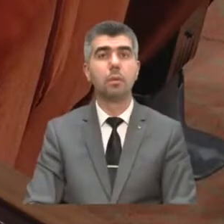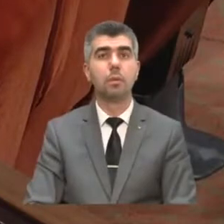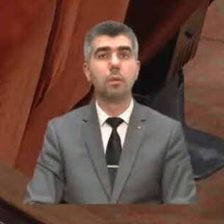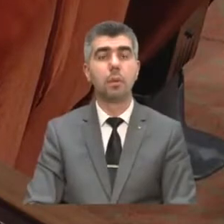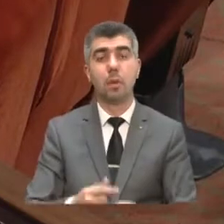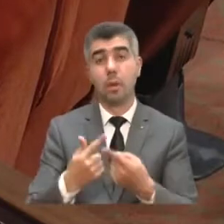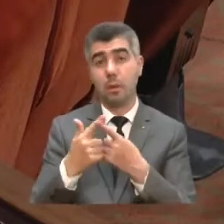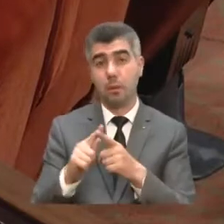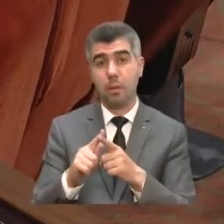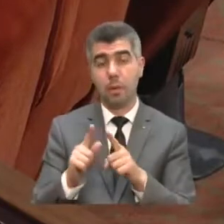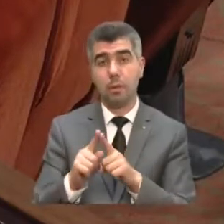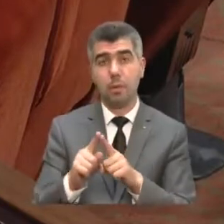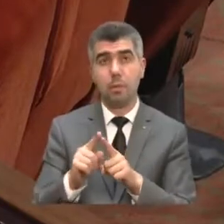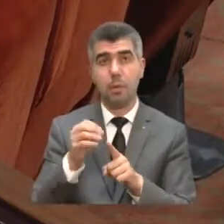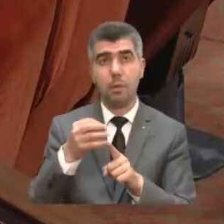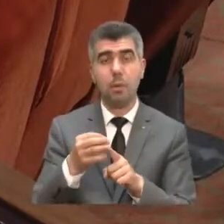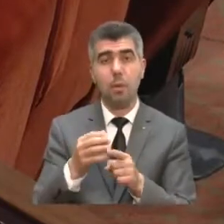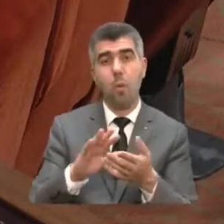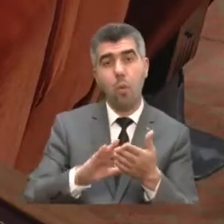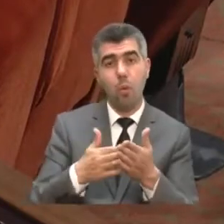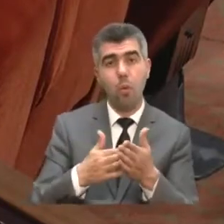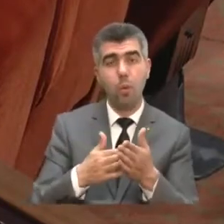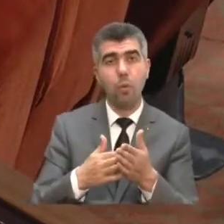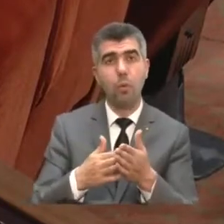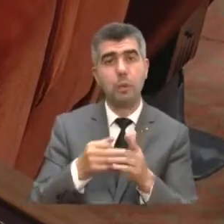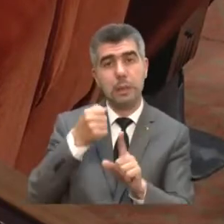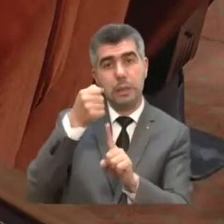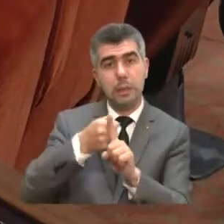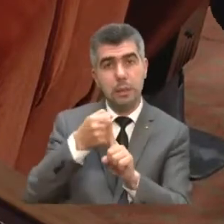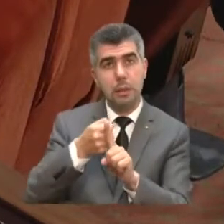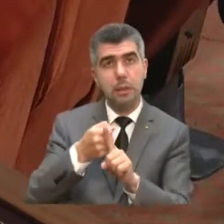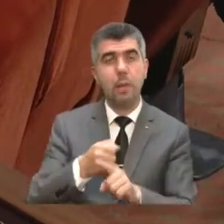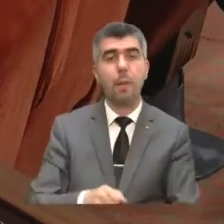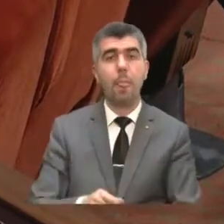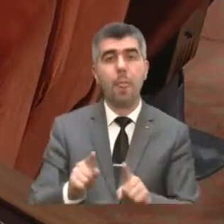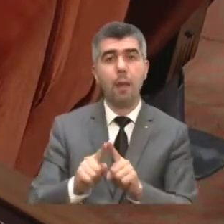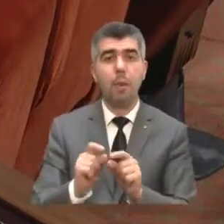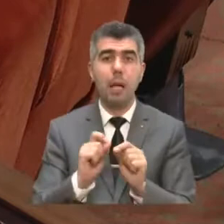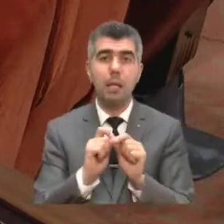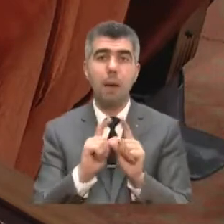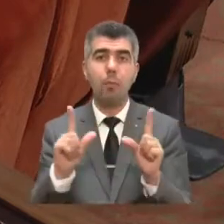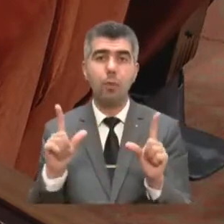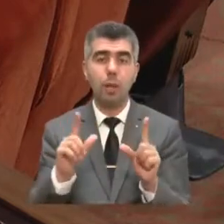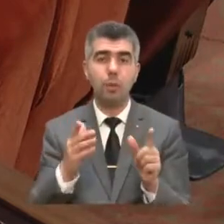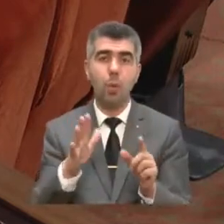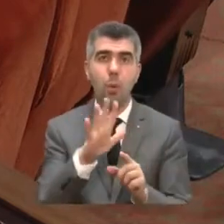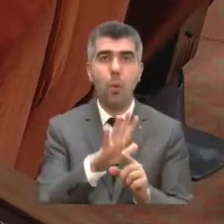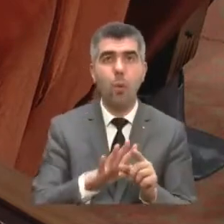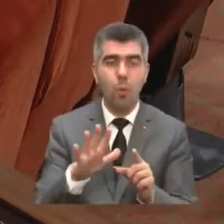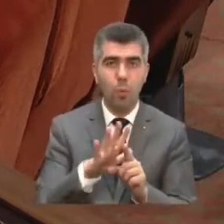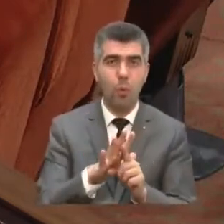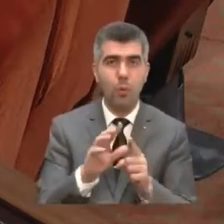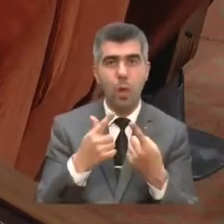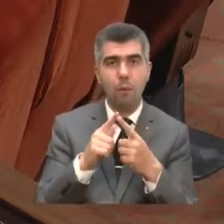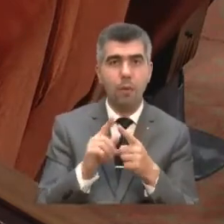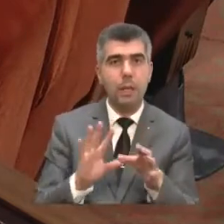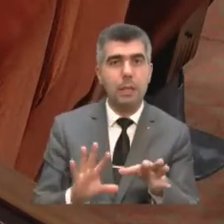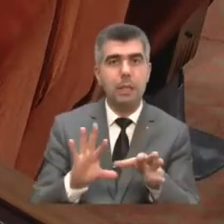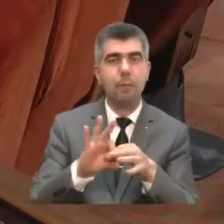مساله مصيريه بالنسبه ليه انه يكون قطاع نموذجي من حيث هذه